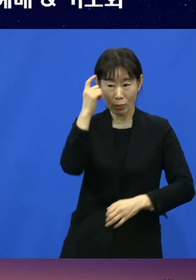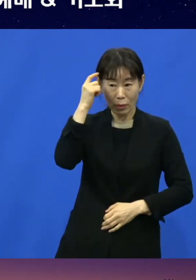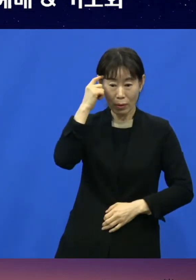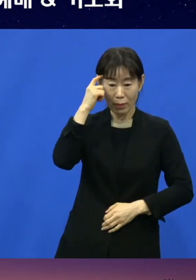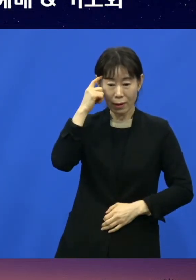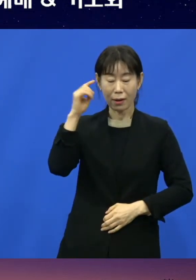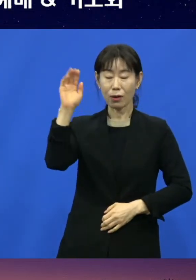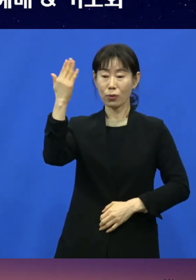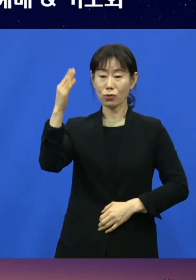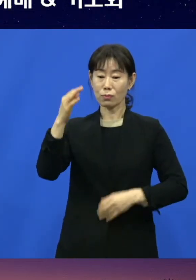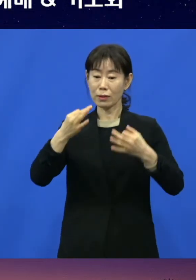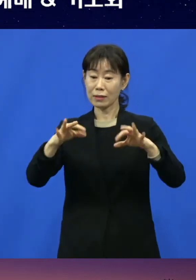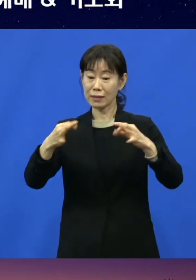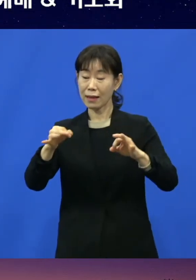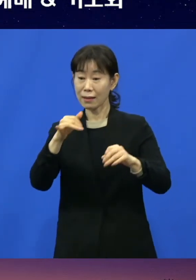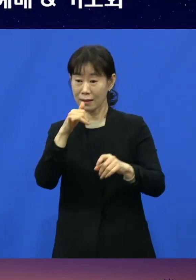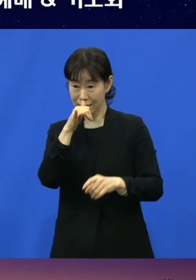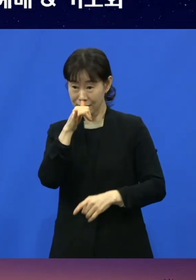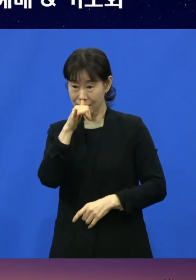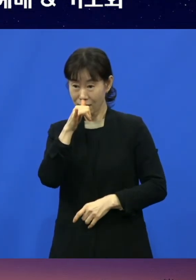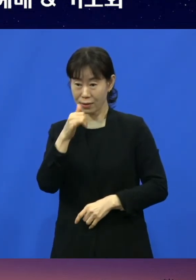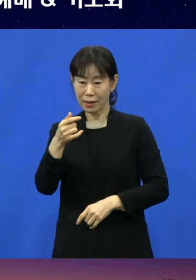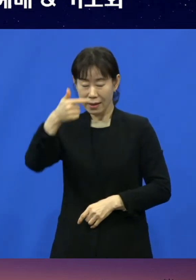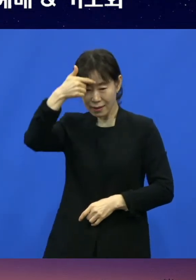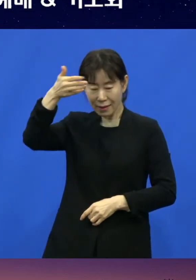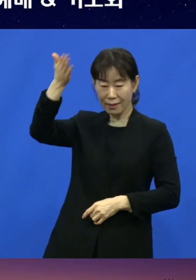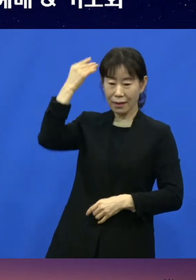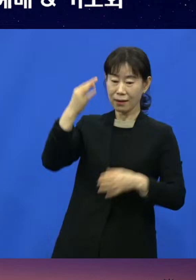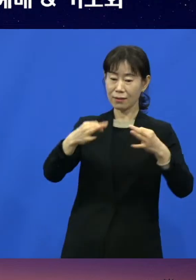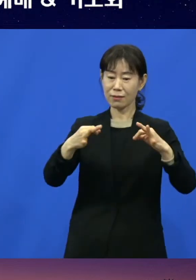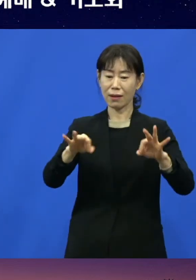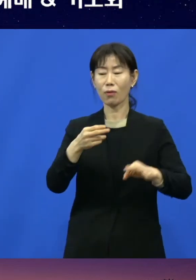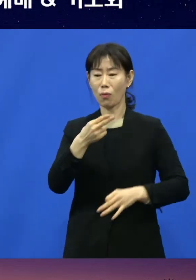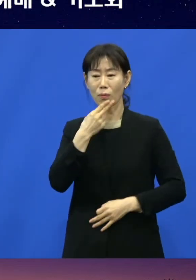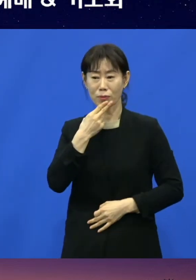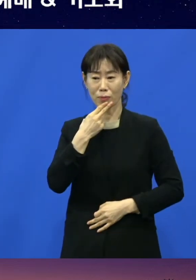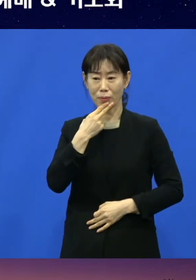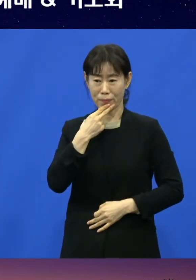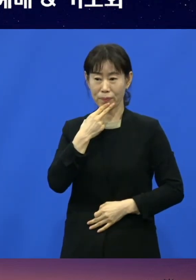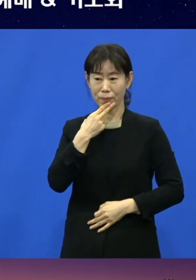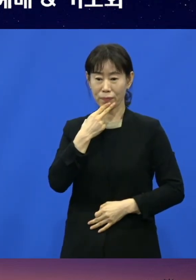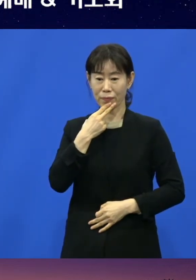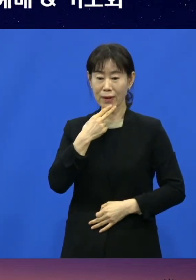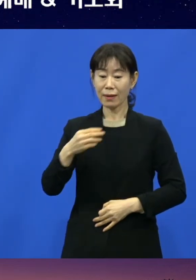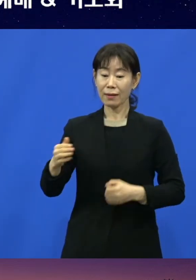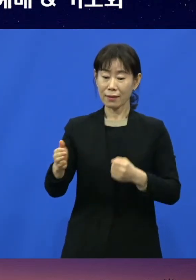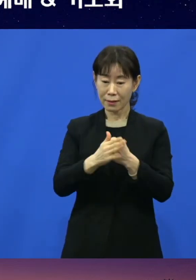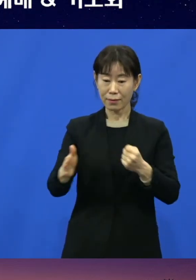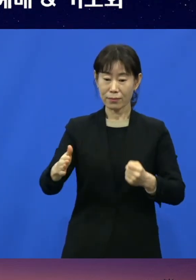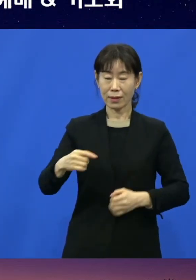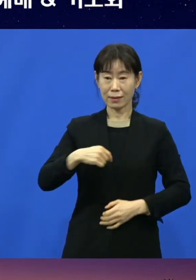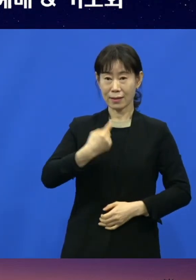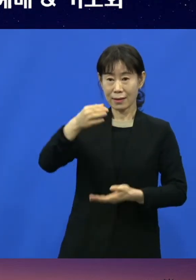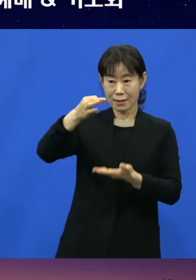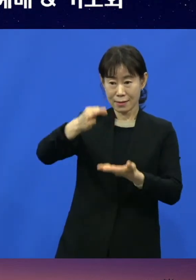은행이 있으면 은행에 맡길 텐데 이렇게 자기의 재산을 보호할 수 있는 그런